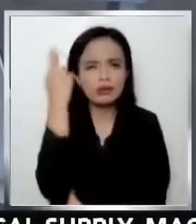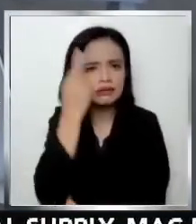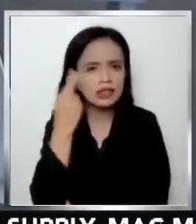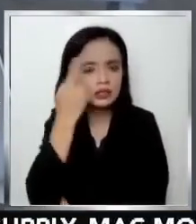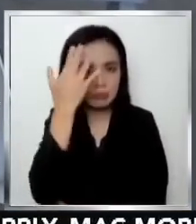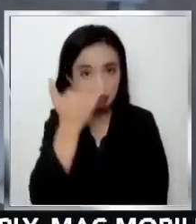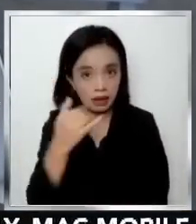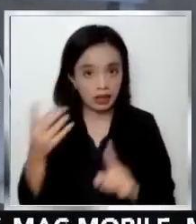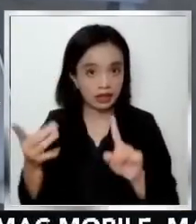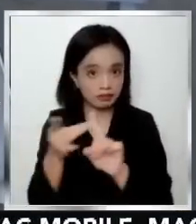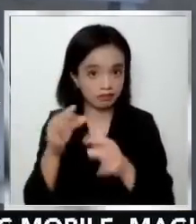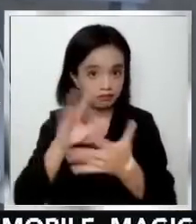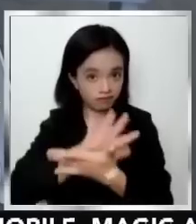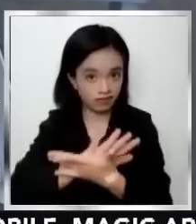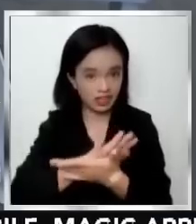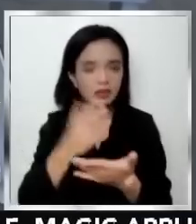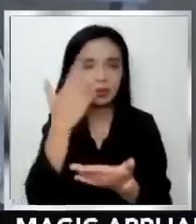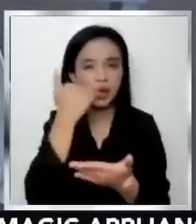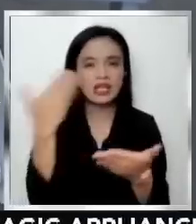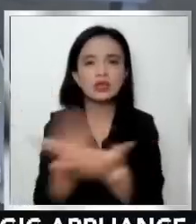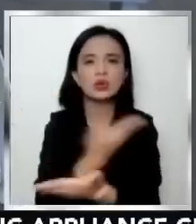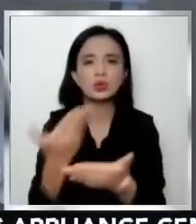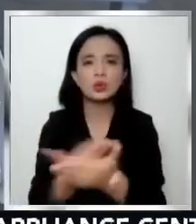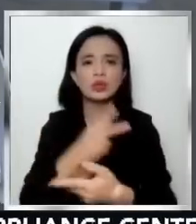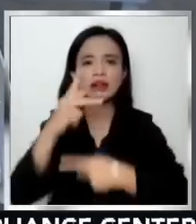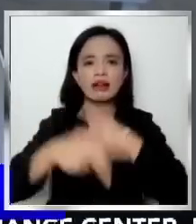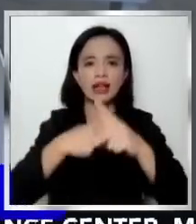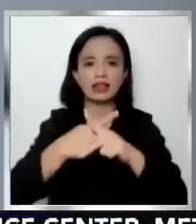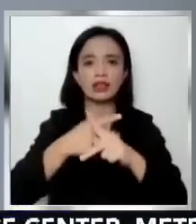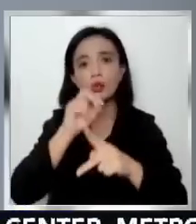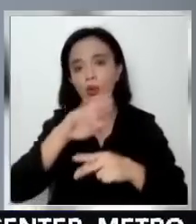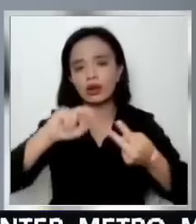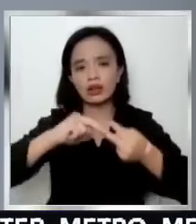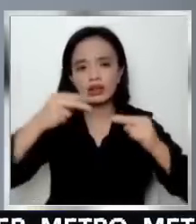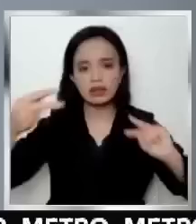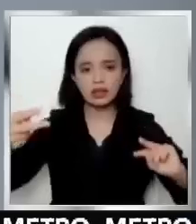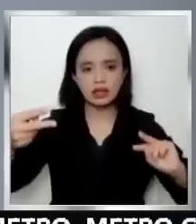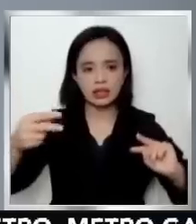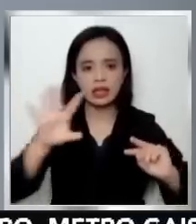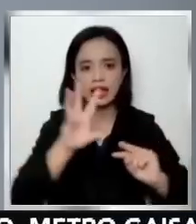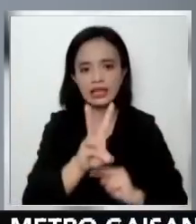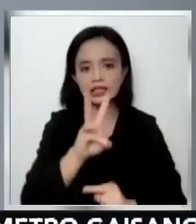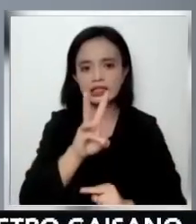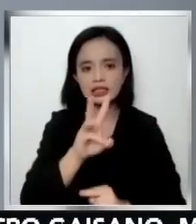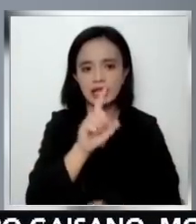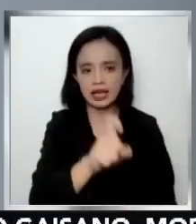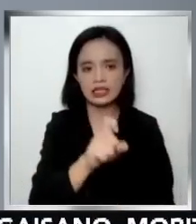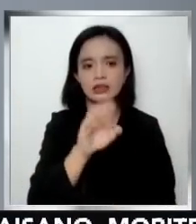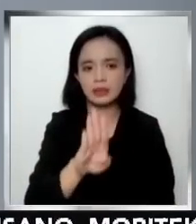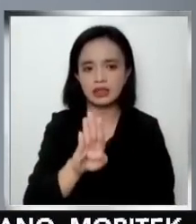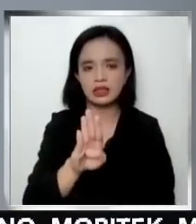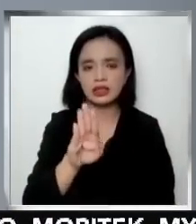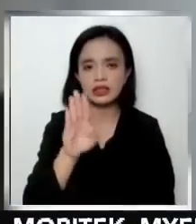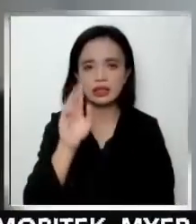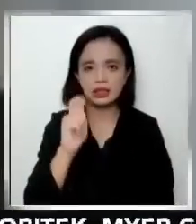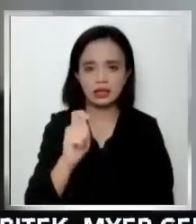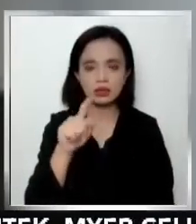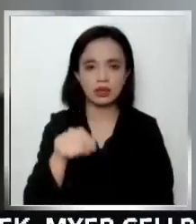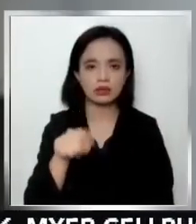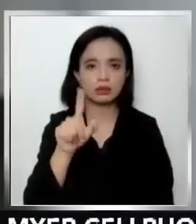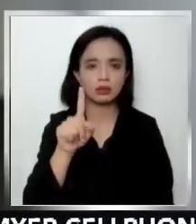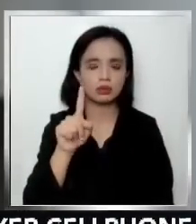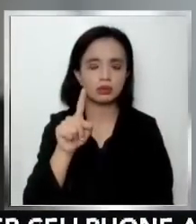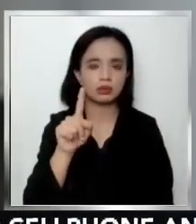ang bagong variant ng COVID-19 na XBB.1.16. Una ito na-detect sa India. Sabi nga nila,